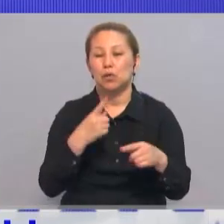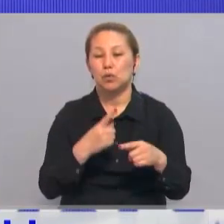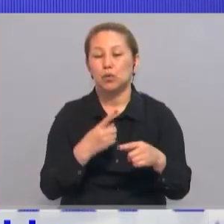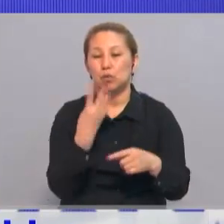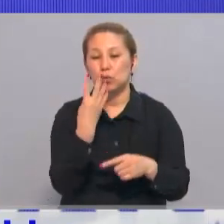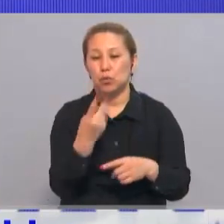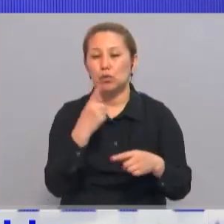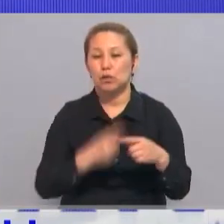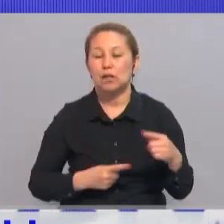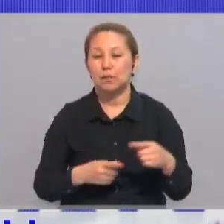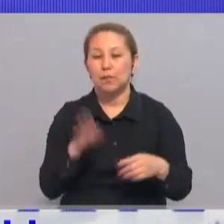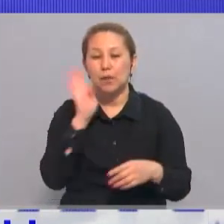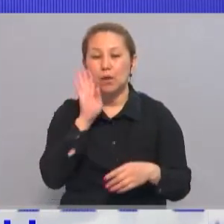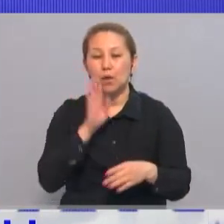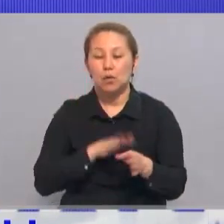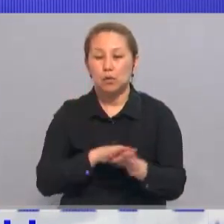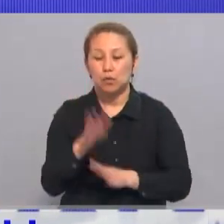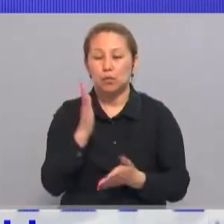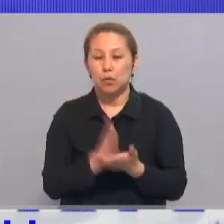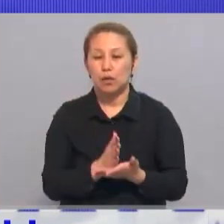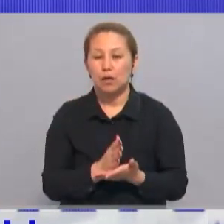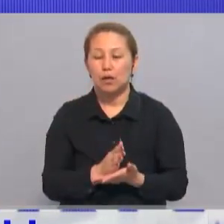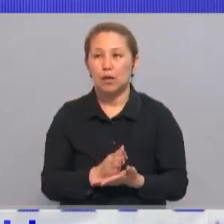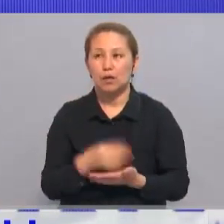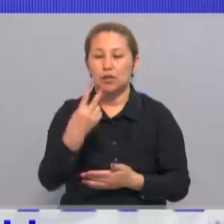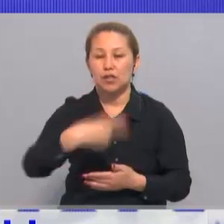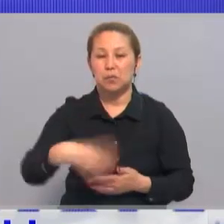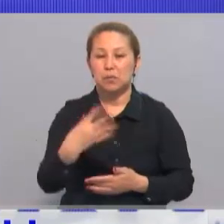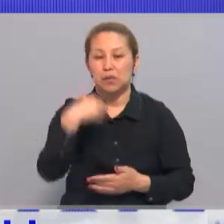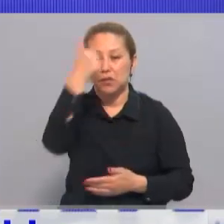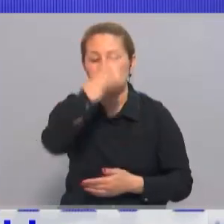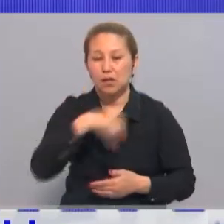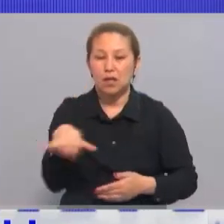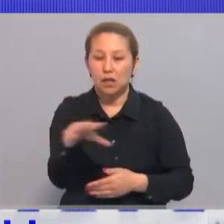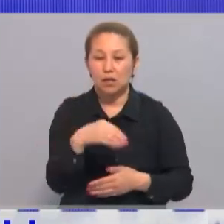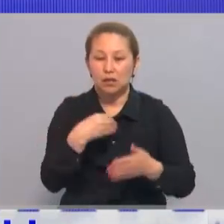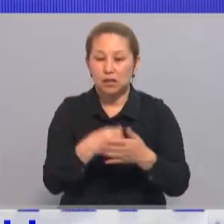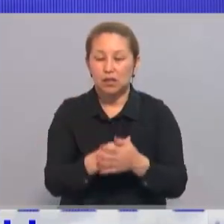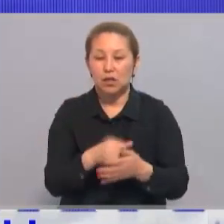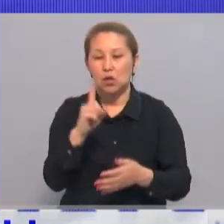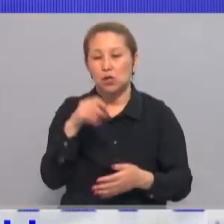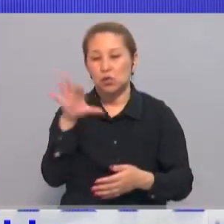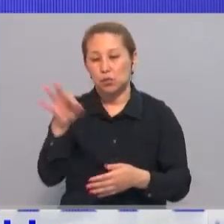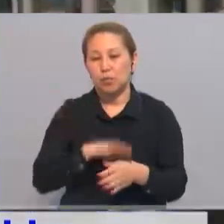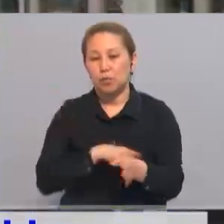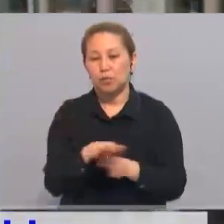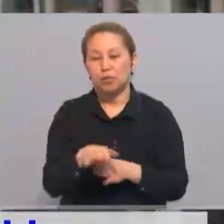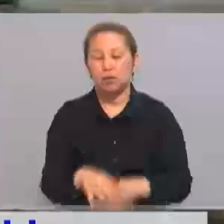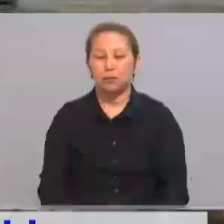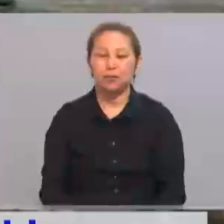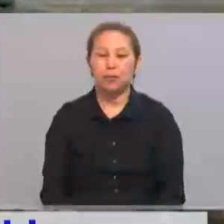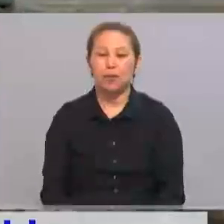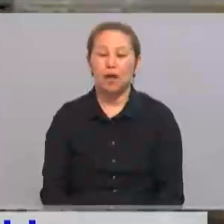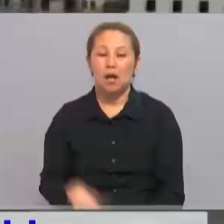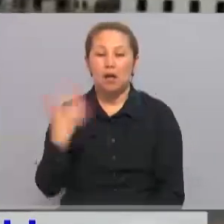94,5% ауыз сумен қамтылған. Біздің межеміз 25 жылға дейін 100% сапалы ауыз сумен қамтамасыз ету.